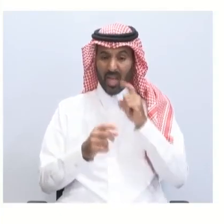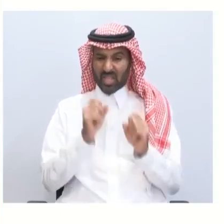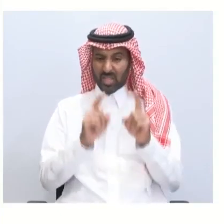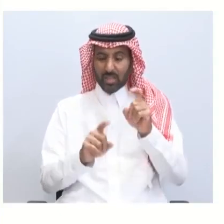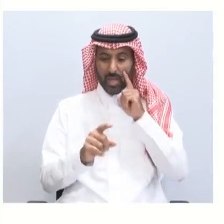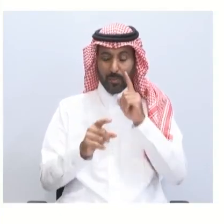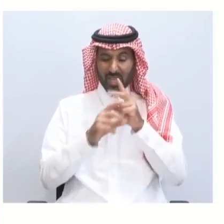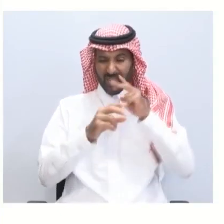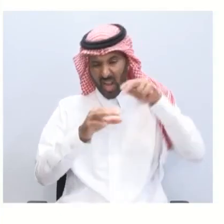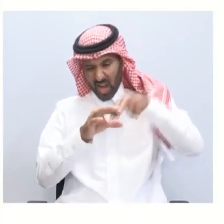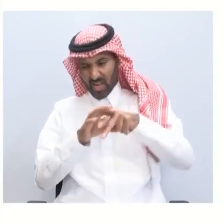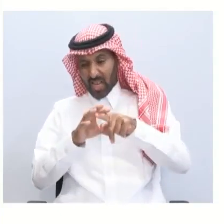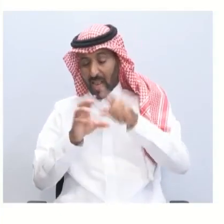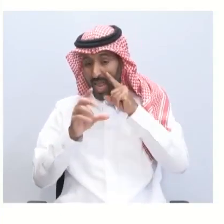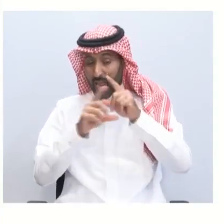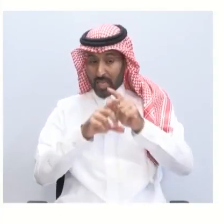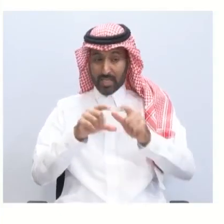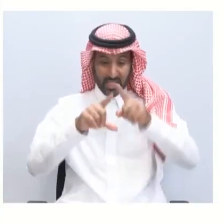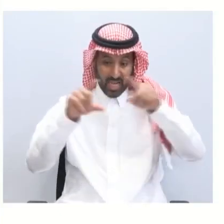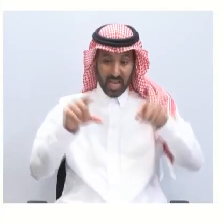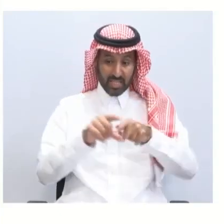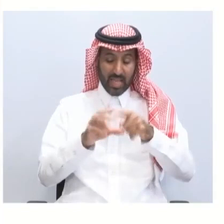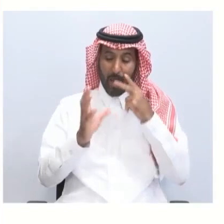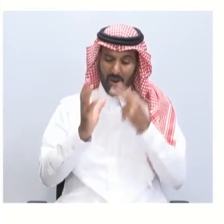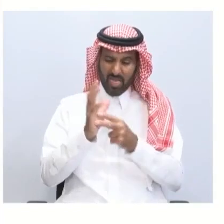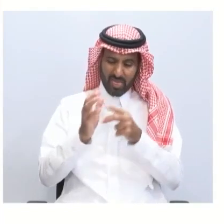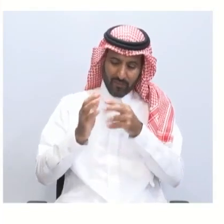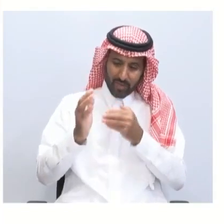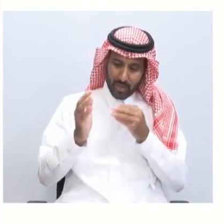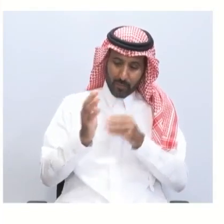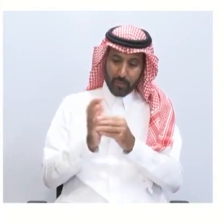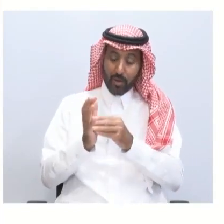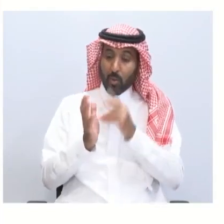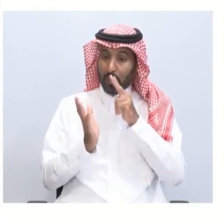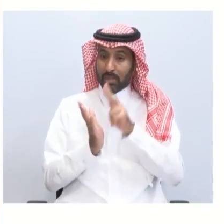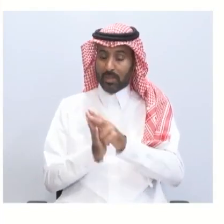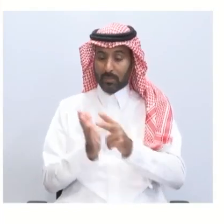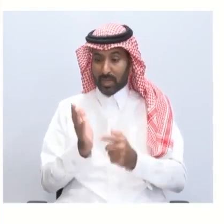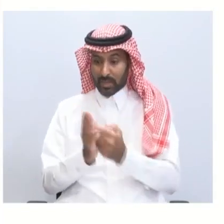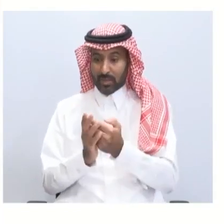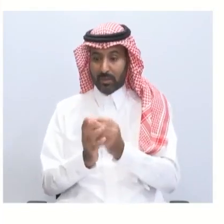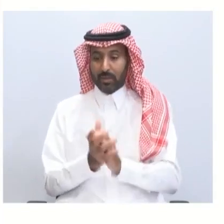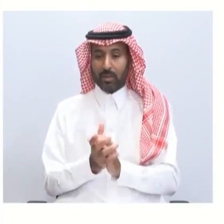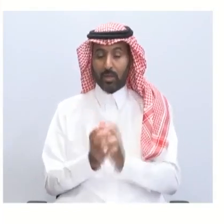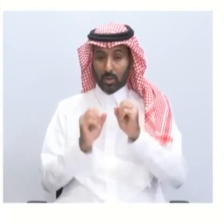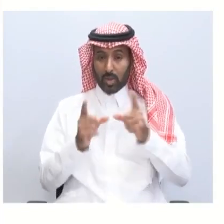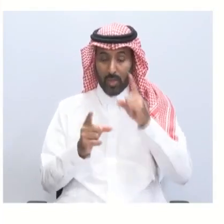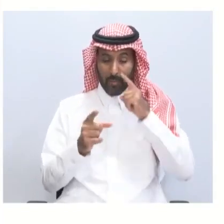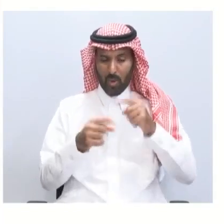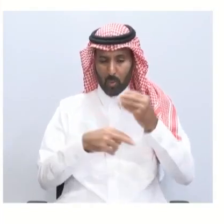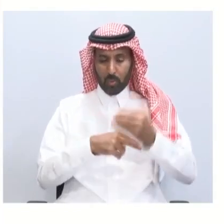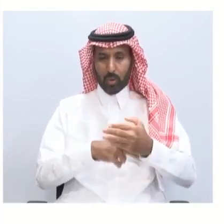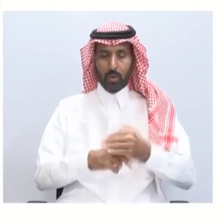الاجهزه عبر الثغرات في الانظمه والتطبيقات التي تظهر مع مرور